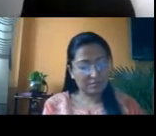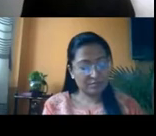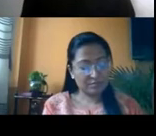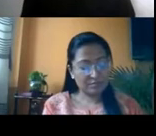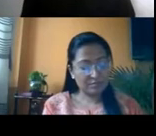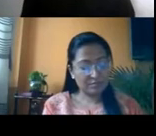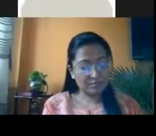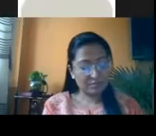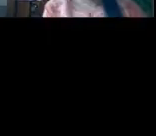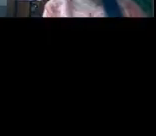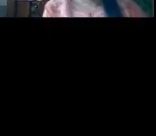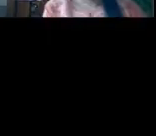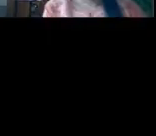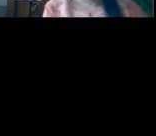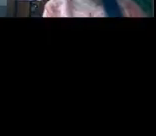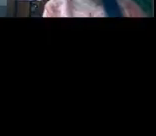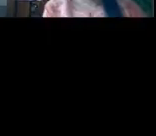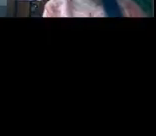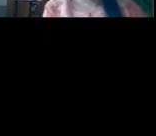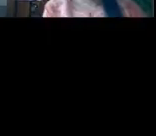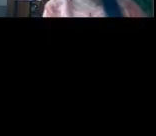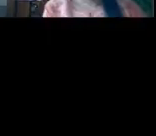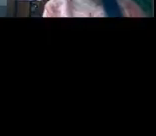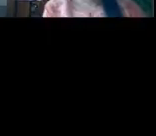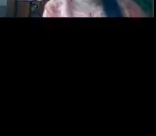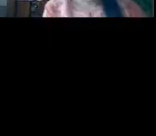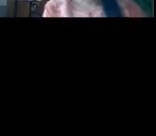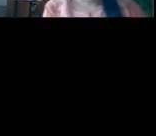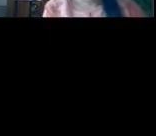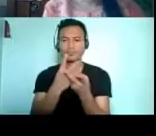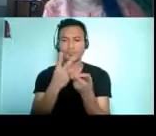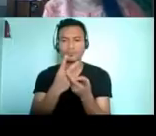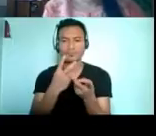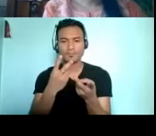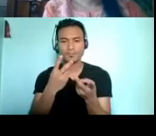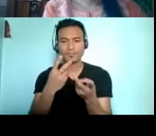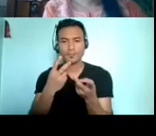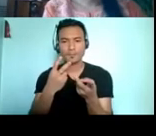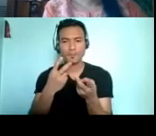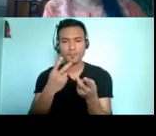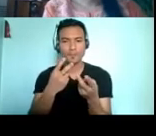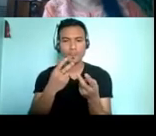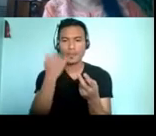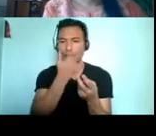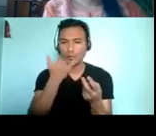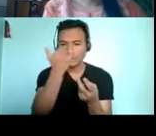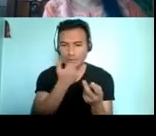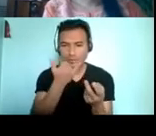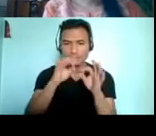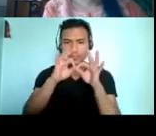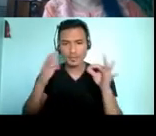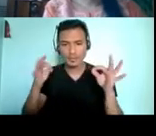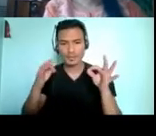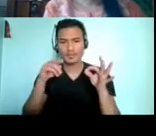अनि गरिबी अनि त्यसपछि आएर के भन्छ लैङ्गिक